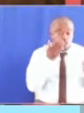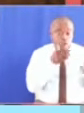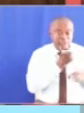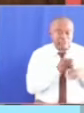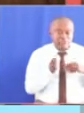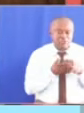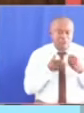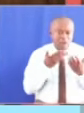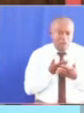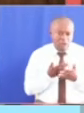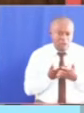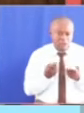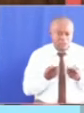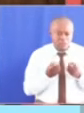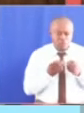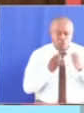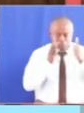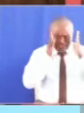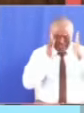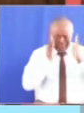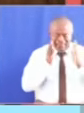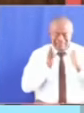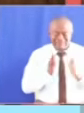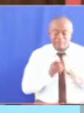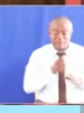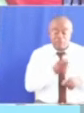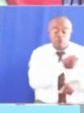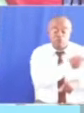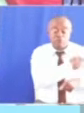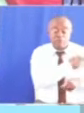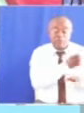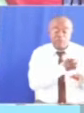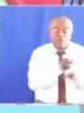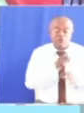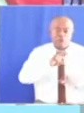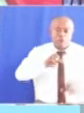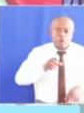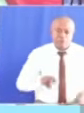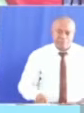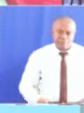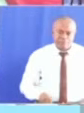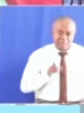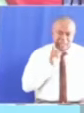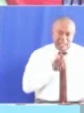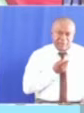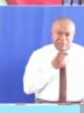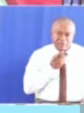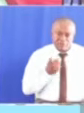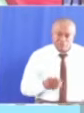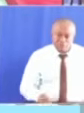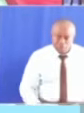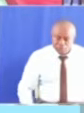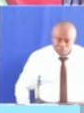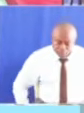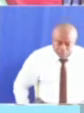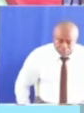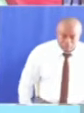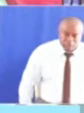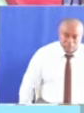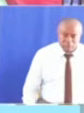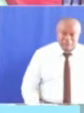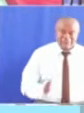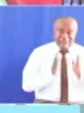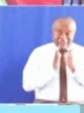hadhi ya kuwa hospitali ya rufaa ya mkoa? Majibu, Mheshimiwa Naibu Waziri. Asante Mheshimiwa